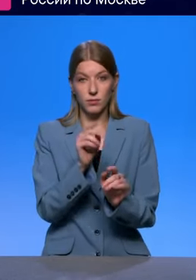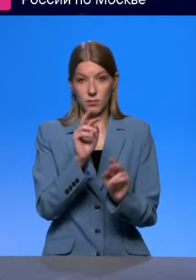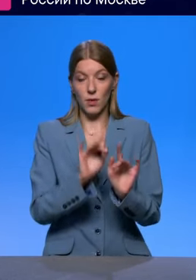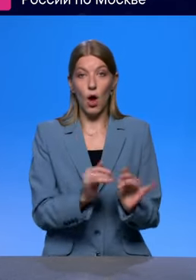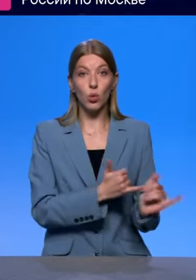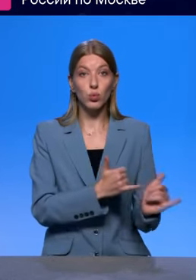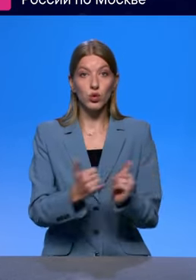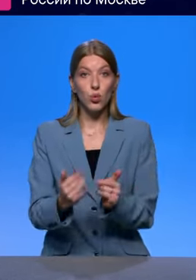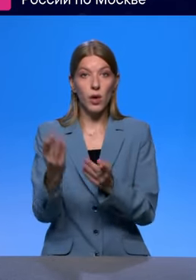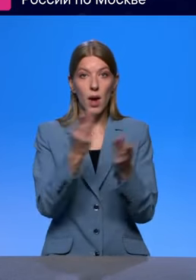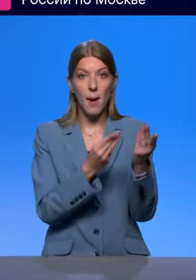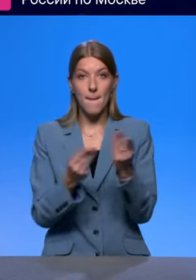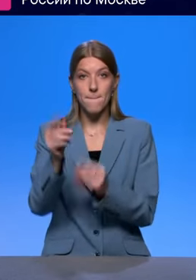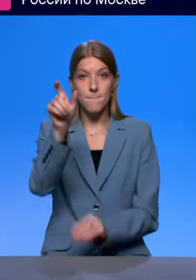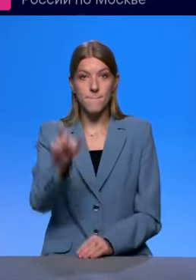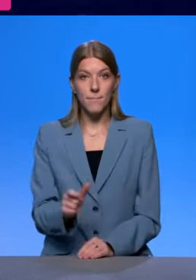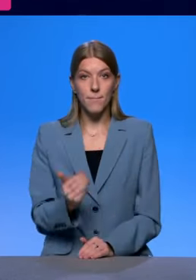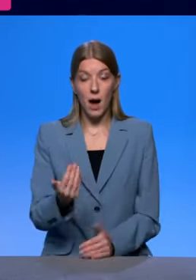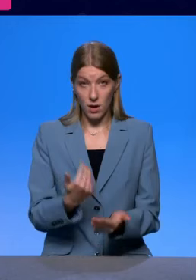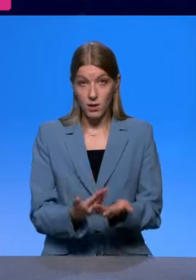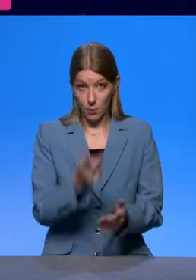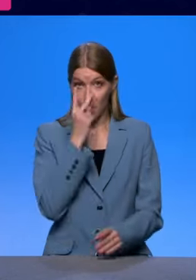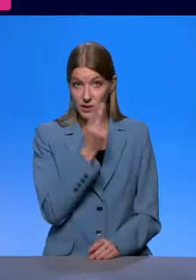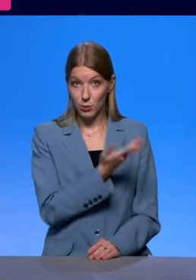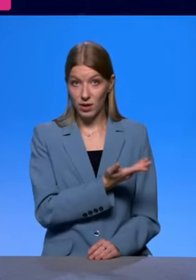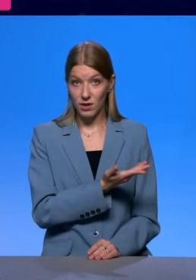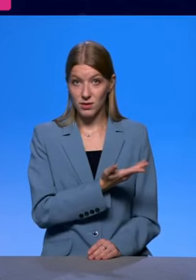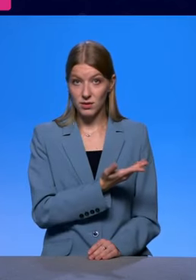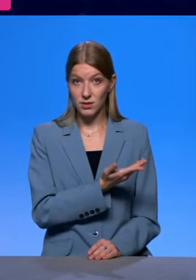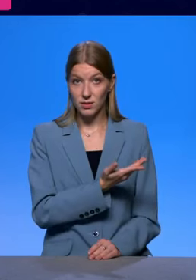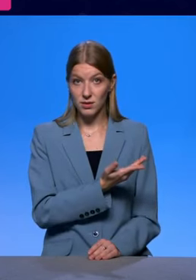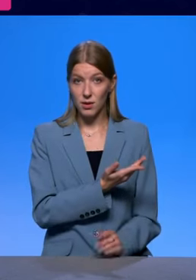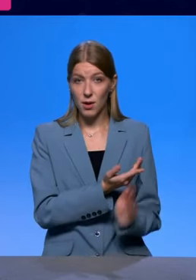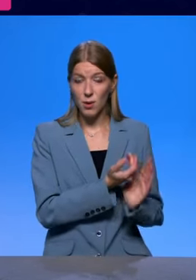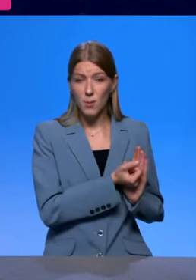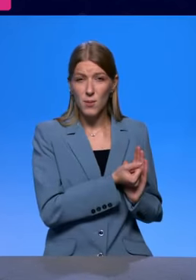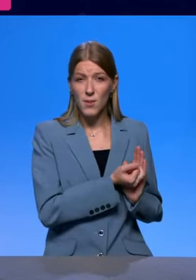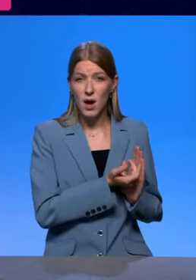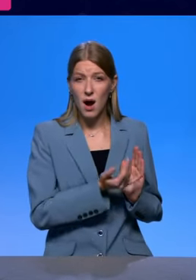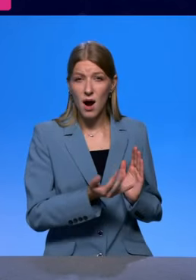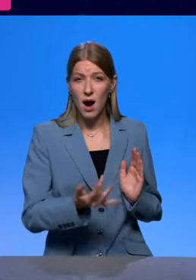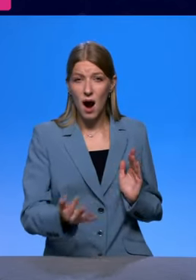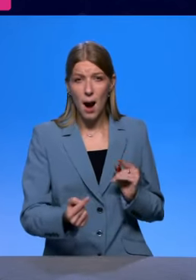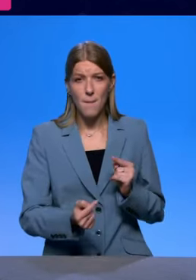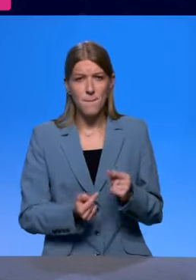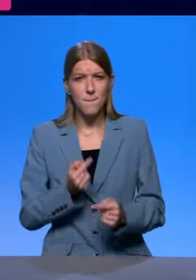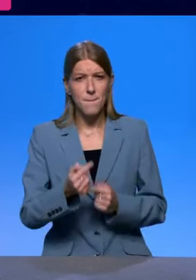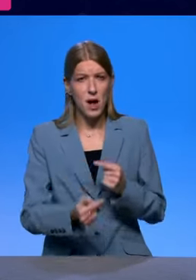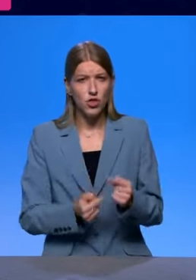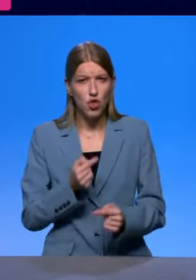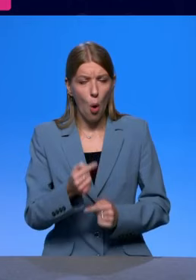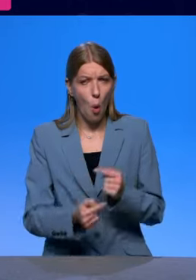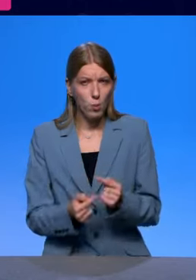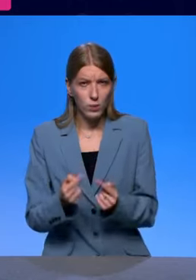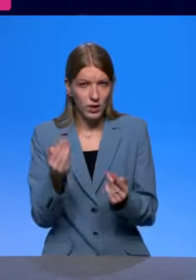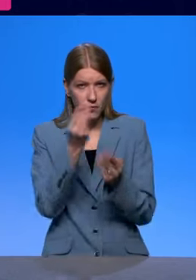мага». И посмотрите, что открывается на моей странице. Тут этих магов, ясновидящих, потомственные, непотомственные,